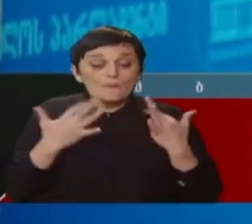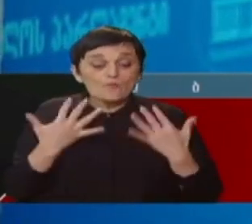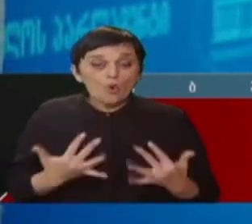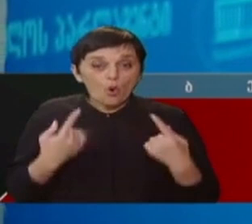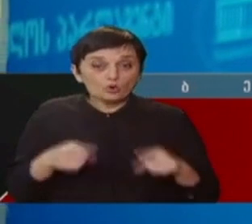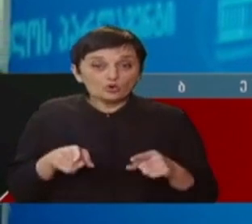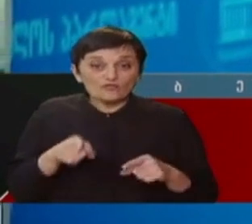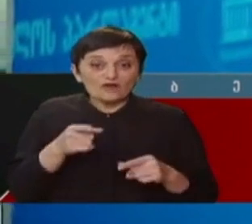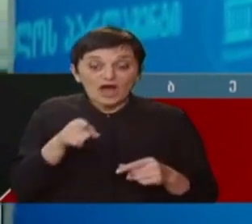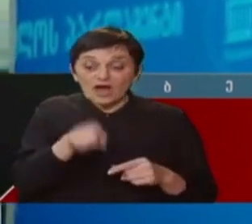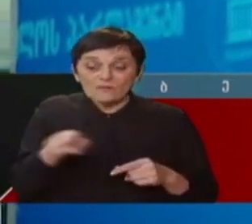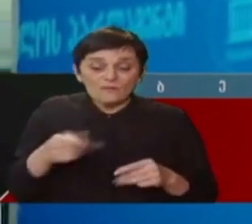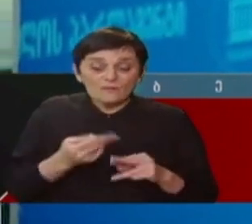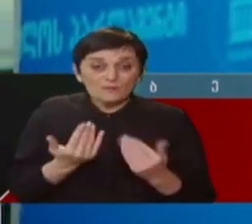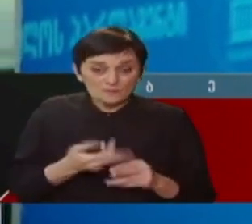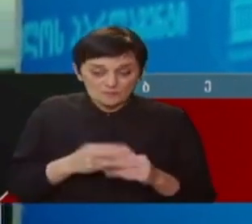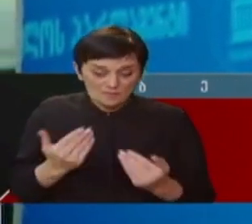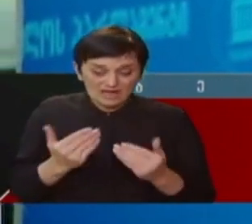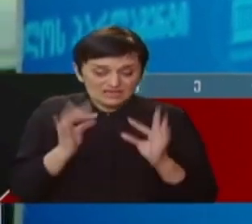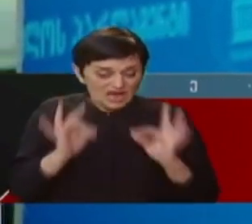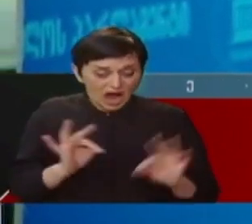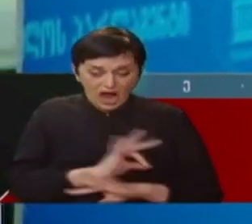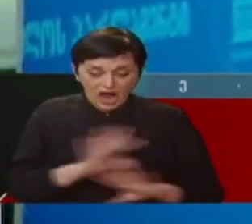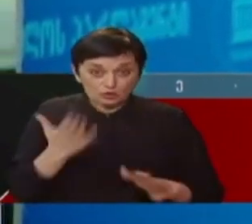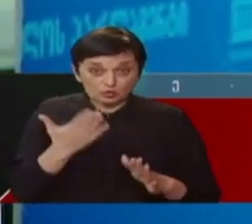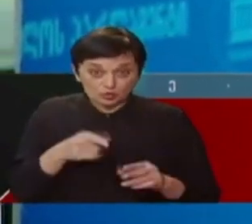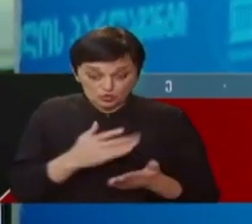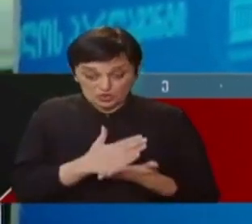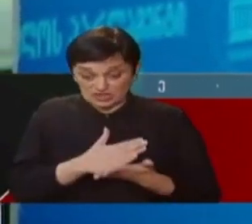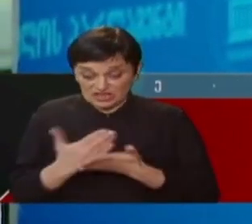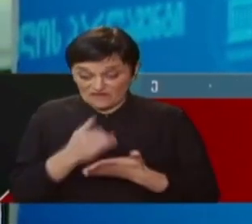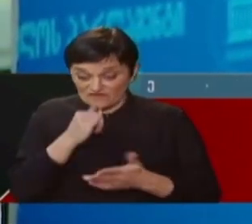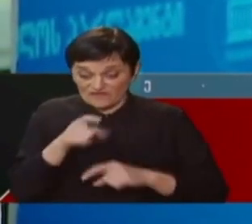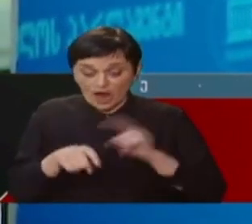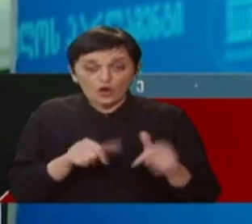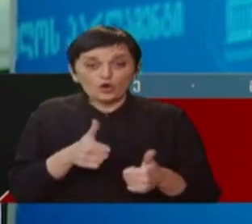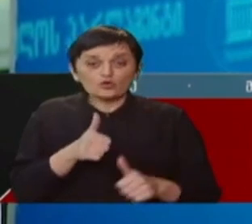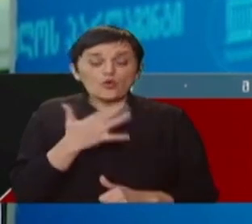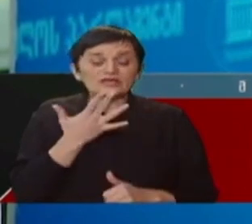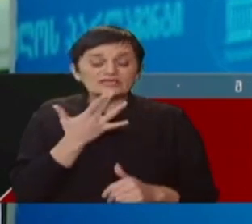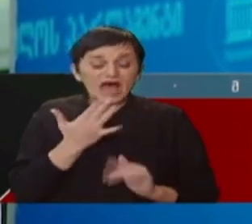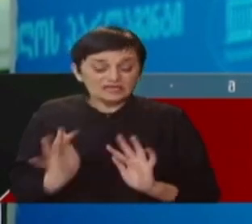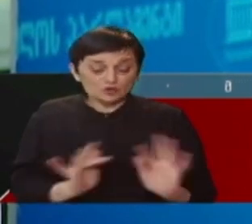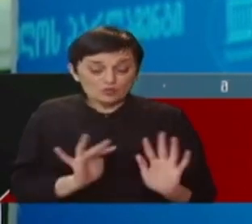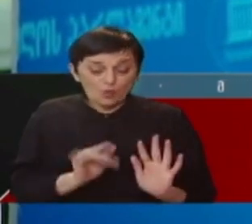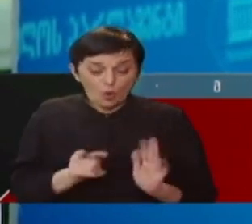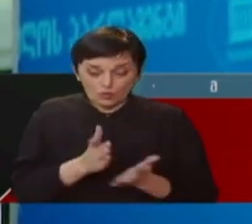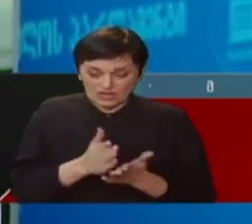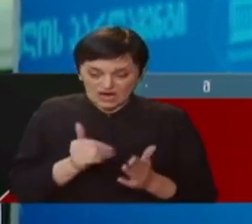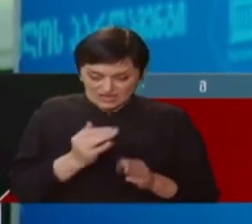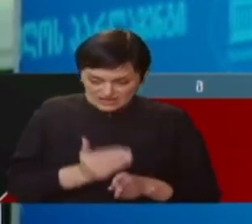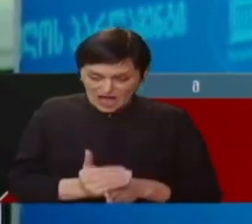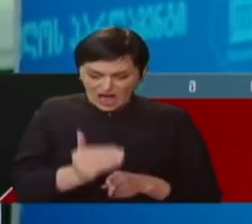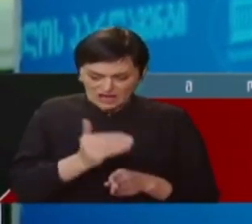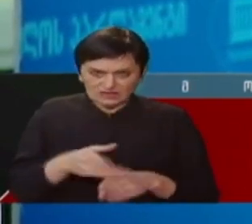ამათი არსებობა უნდა გახდეს არაადეკვატური. თუ ჩვენ ეს ნაწილი ვერ გადავაბიჯეთ, აი როგორც ნაციონალური მოძრაობის არსებობა ხდება ნელ-ნელა არაადეკვატური.